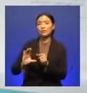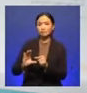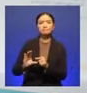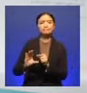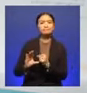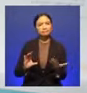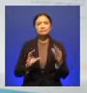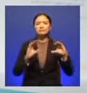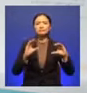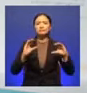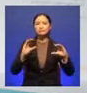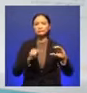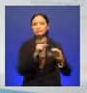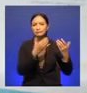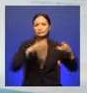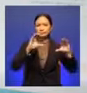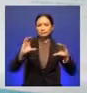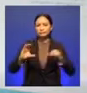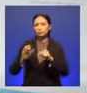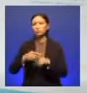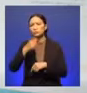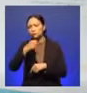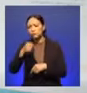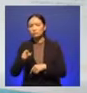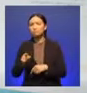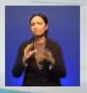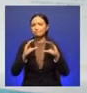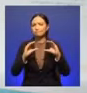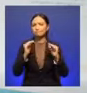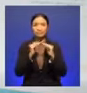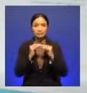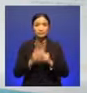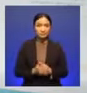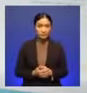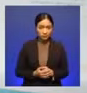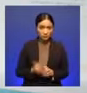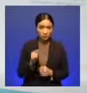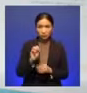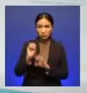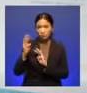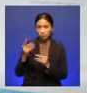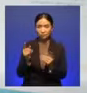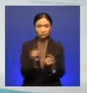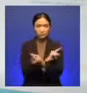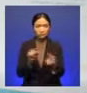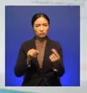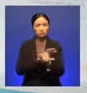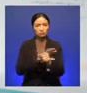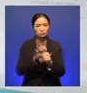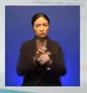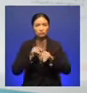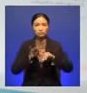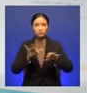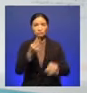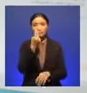มาณที่ใกล้เคียงกันเหมือนกันเพราะฉะนั้นเราคงต้องมาในเรื่องสวัสดิการสังคมเนี่ยในสถานการณ์โควิดเราคงเห็นชัดเจน